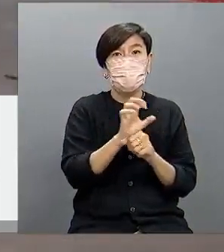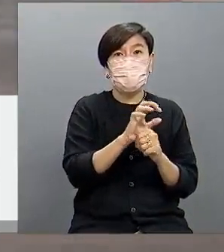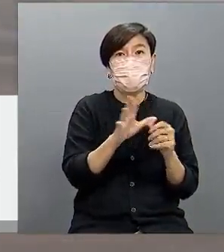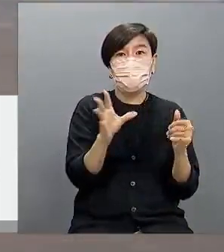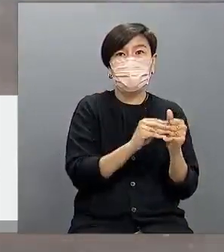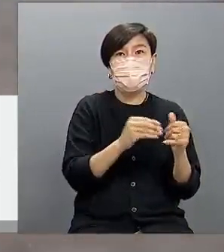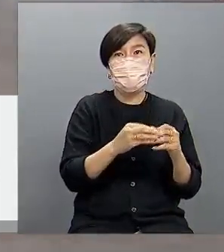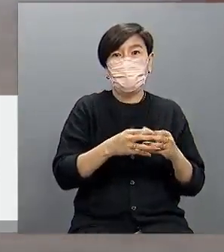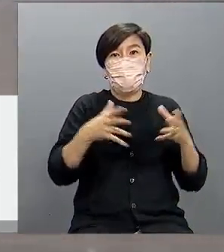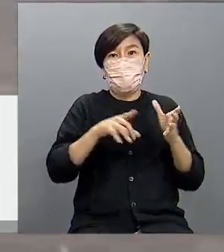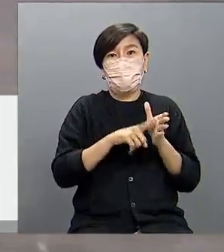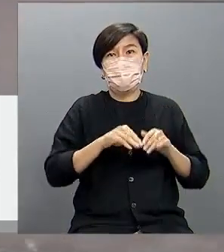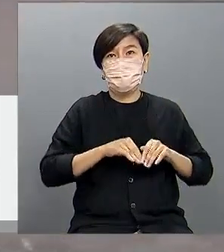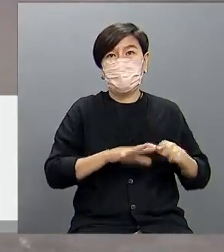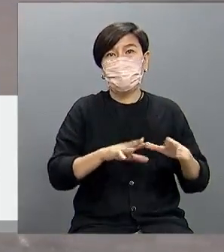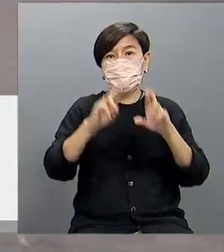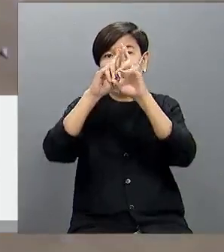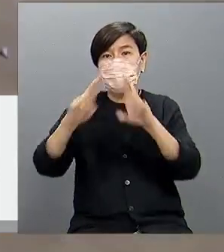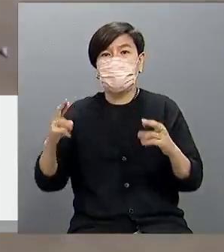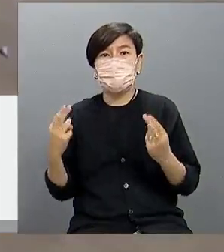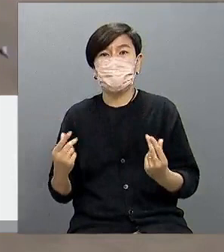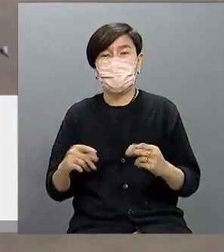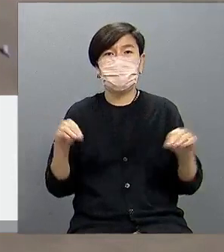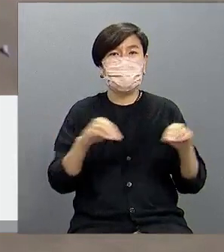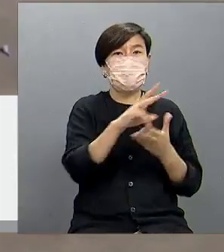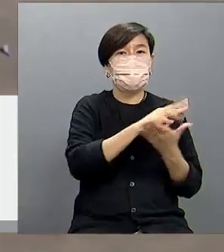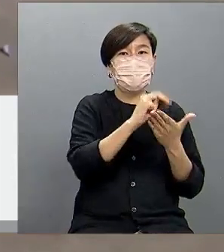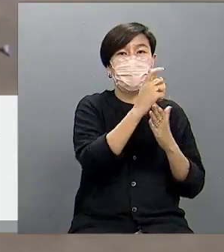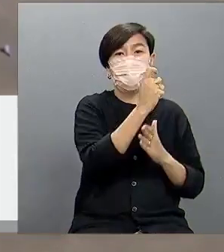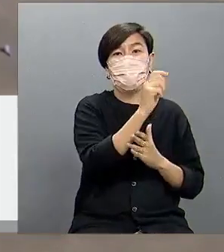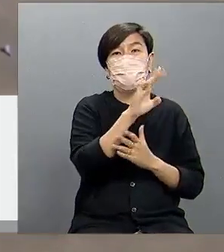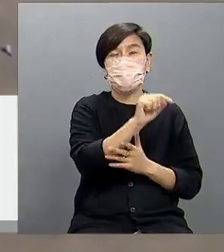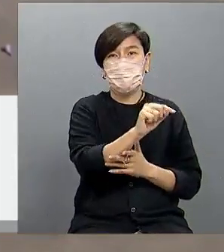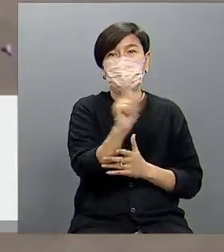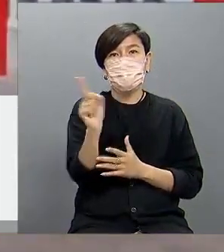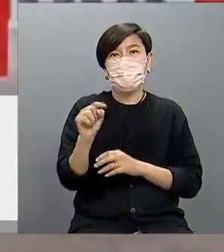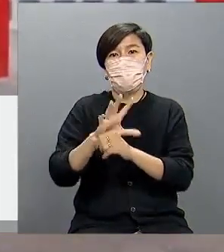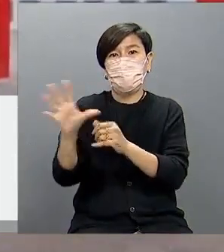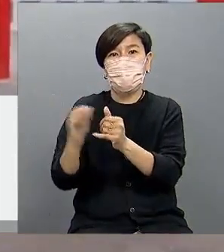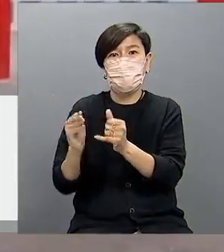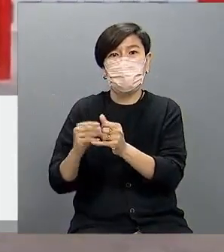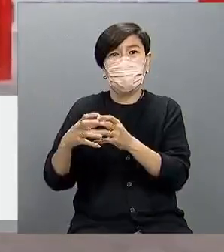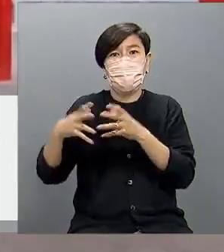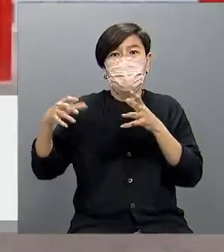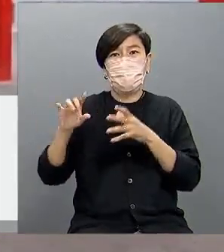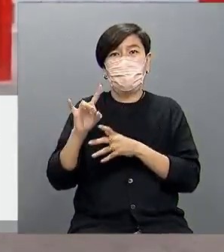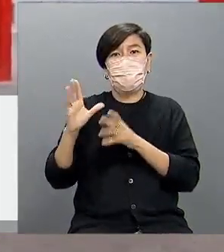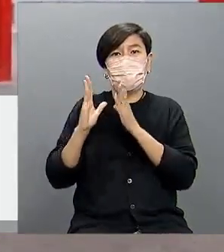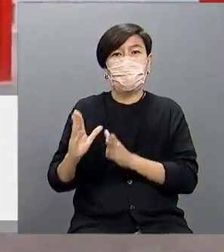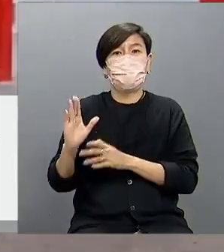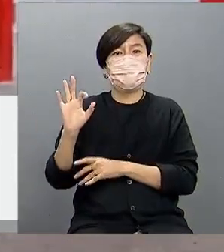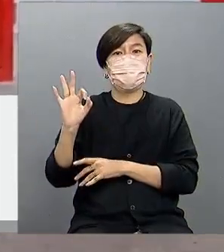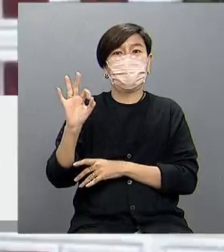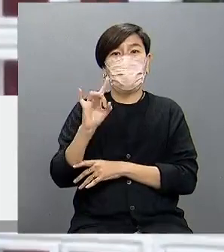ที่ตั้งอยู่ใกล้กับมหาวิทยาลัยอุบลราชธานีพบผู้ติดเชื้อเพิ่มเป็น109คนกลุ่มเสี่ยงสูงอีก75คน